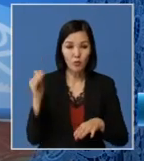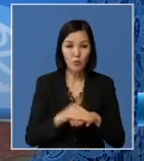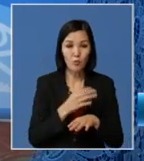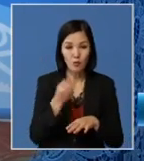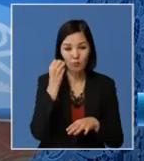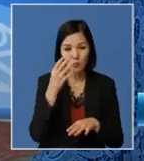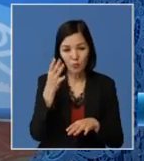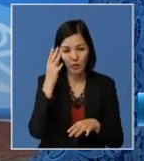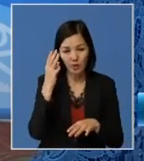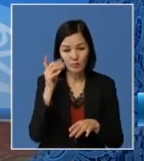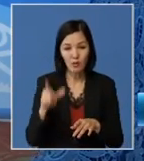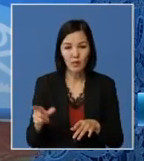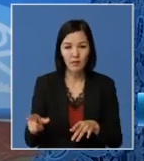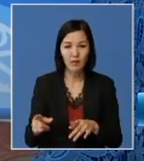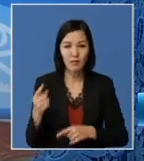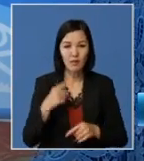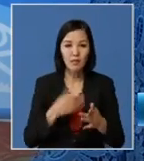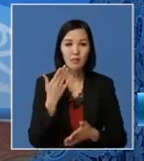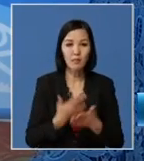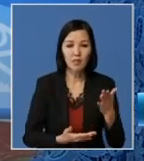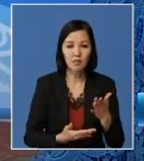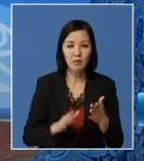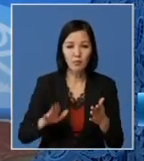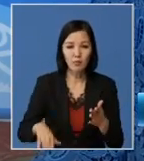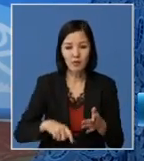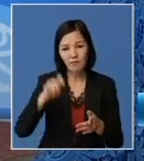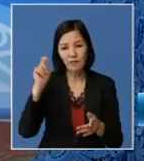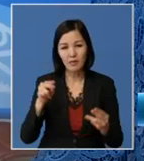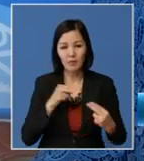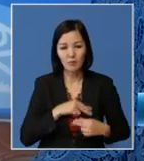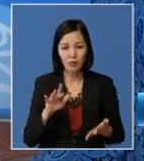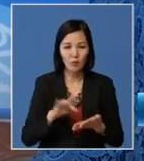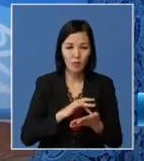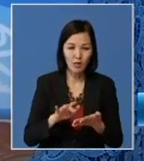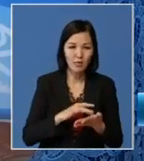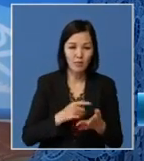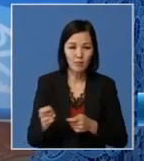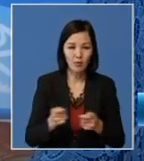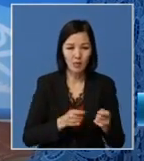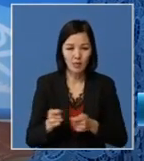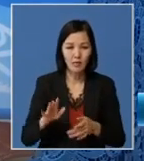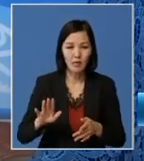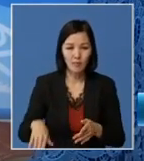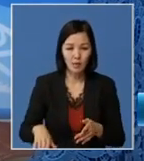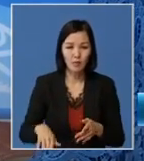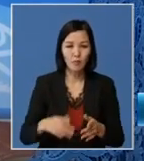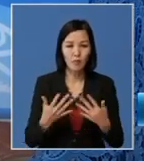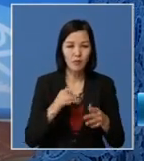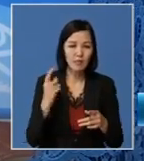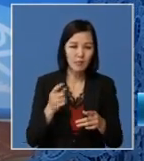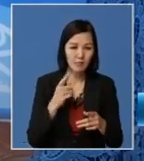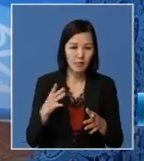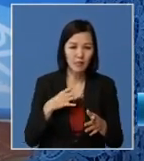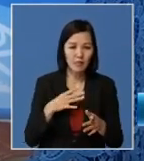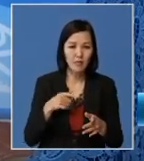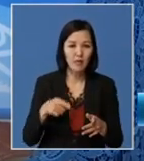мудрым человеком. Все приходили к нему за советом. После войны он работал бухгалтером, бригадиром, затем занялся крестьянским хозяйством.